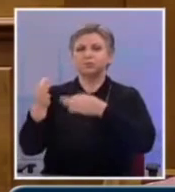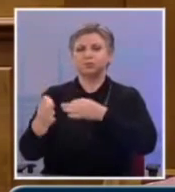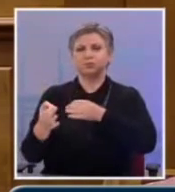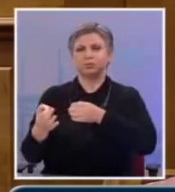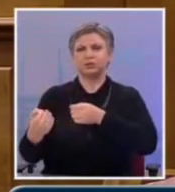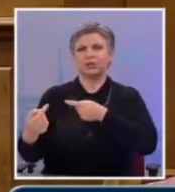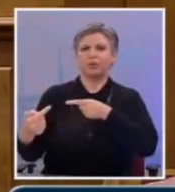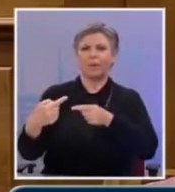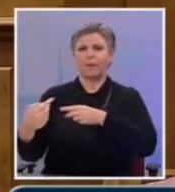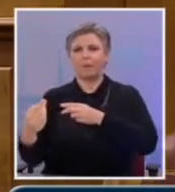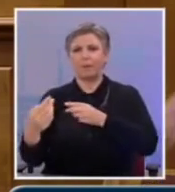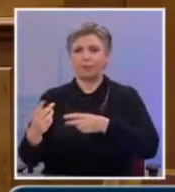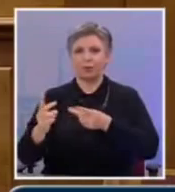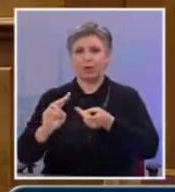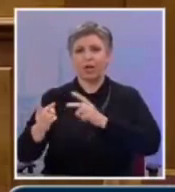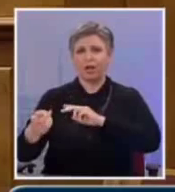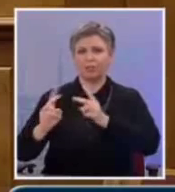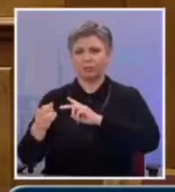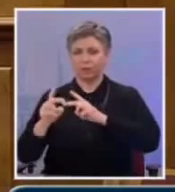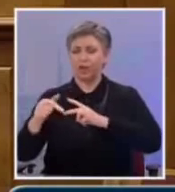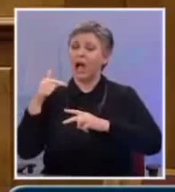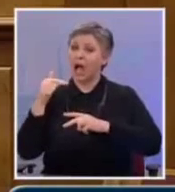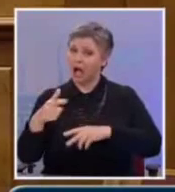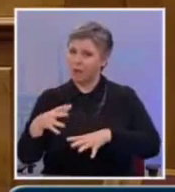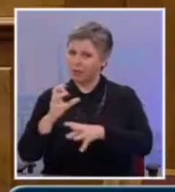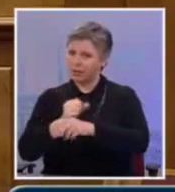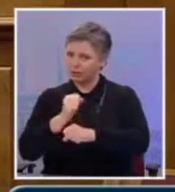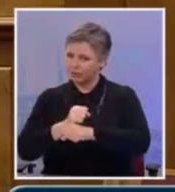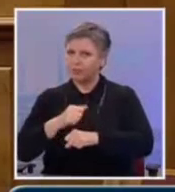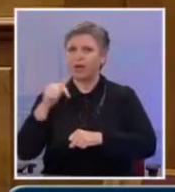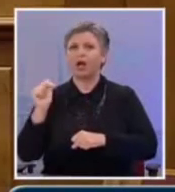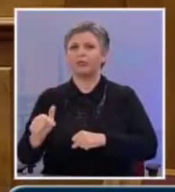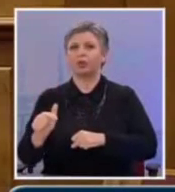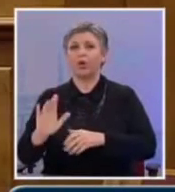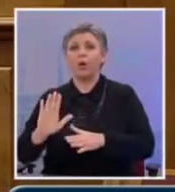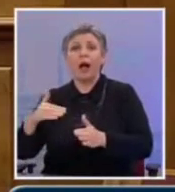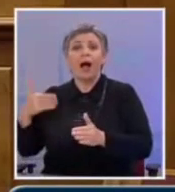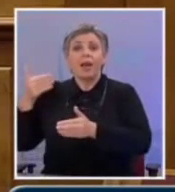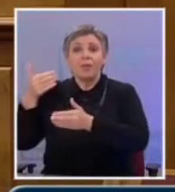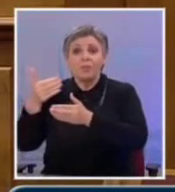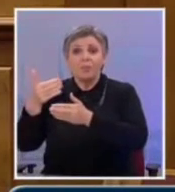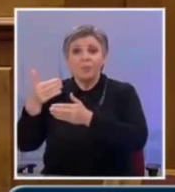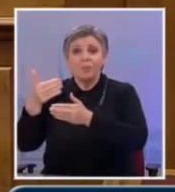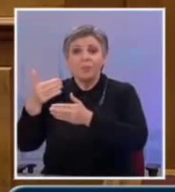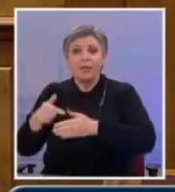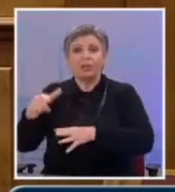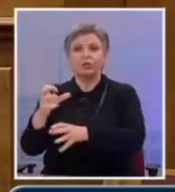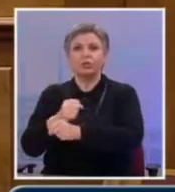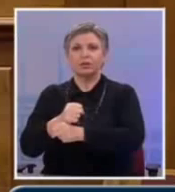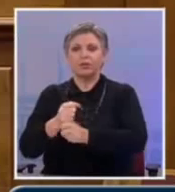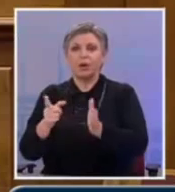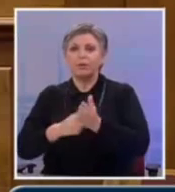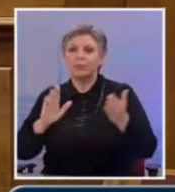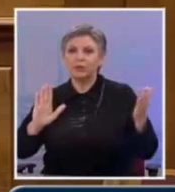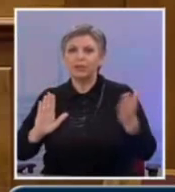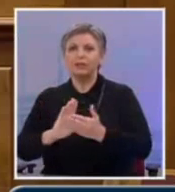διαπραγμάτευσης μπορεί αυτό να το πετύχει. Και μέχρι τότε όμως χρειάζεται να αντιμετωπίσουμε τις πληγές που έχουν δημιουργηθεί,